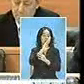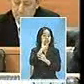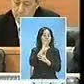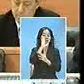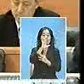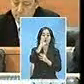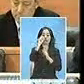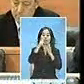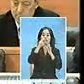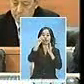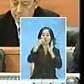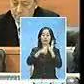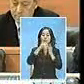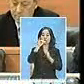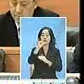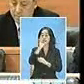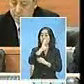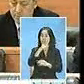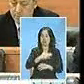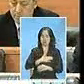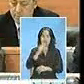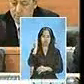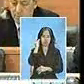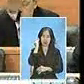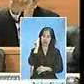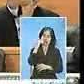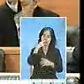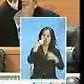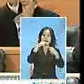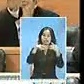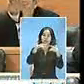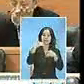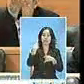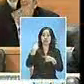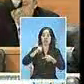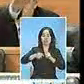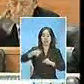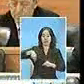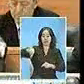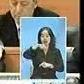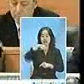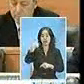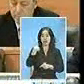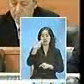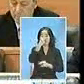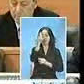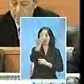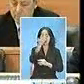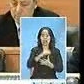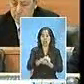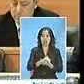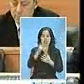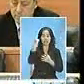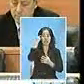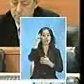านสุนัยนี่คือผมฟังและเพื่อนสมาชิกพี่น้องที่อยู่ทางบ้านฟังว่าเป็น